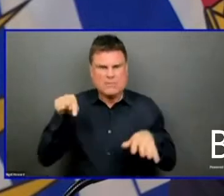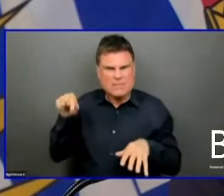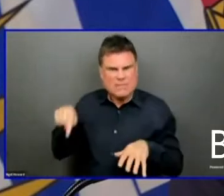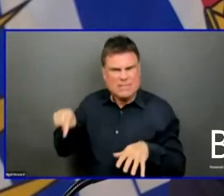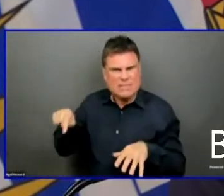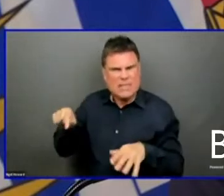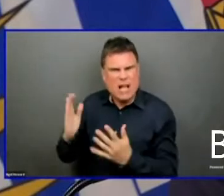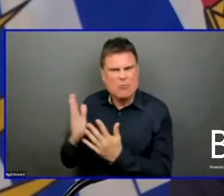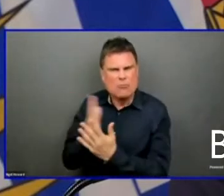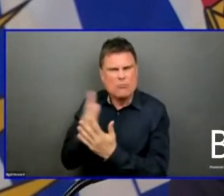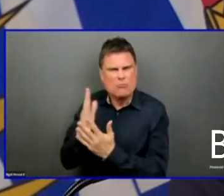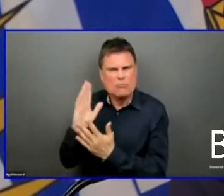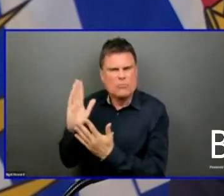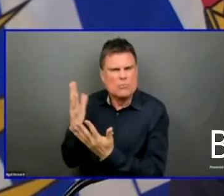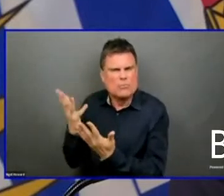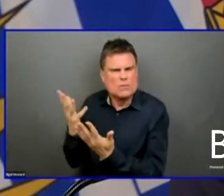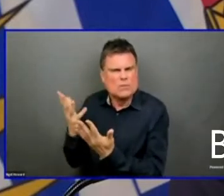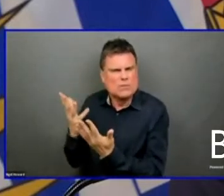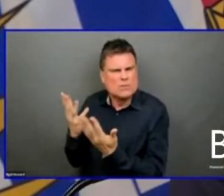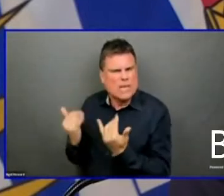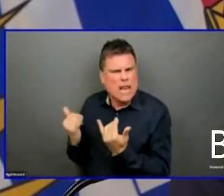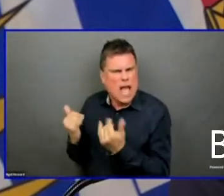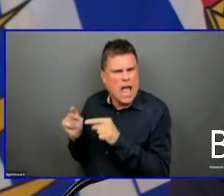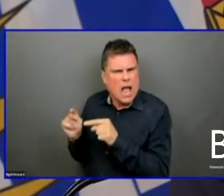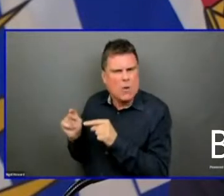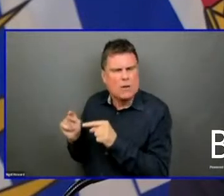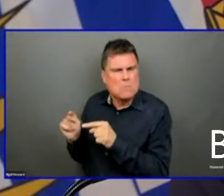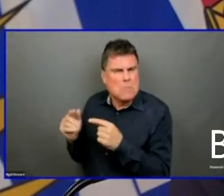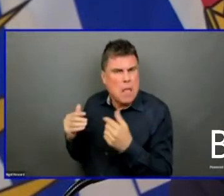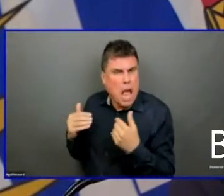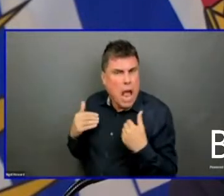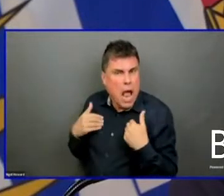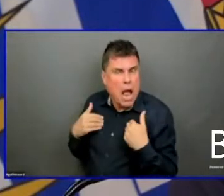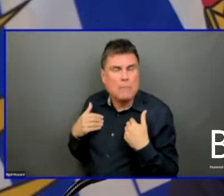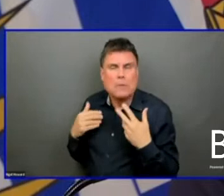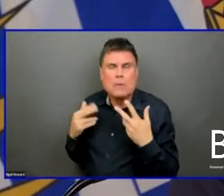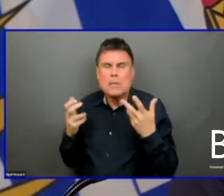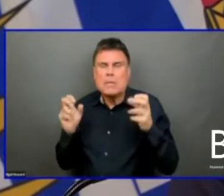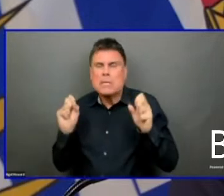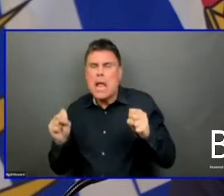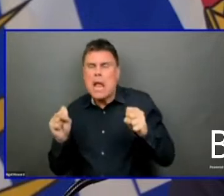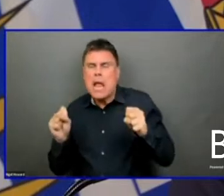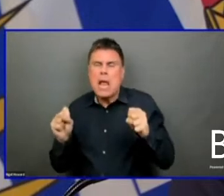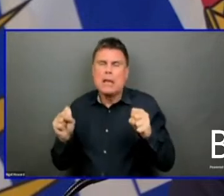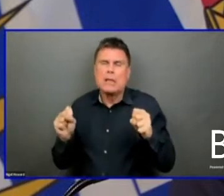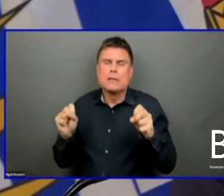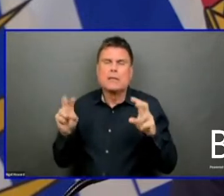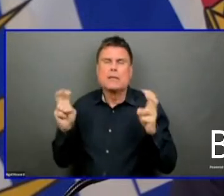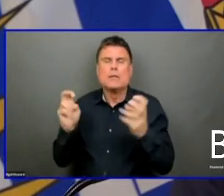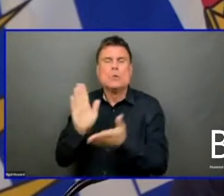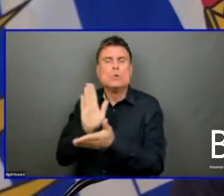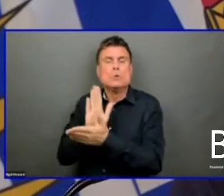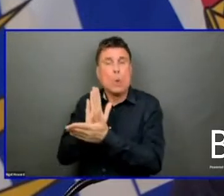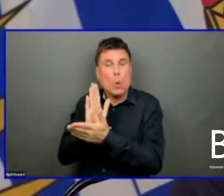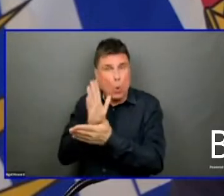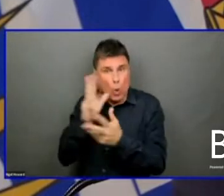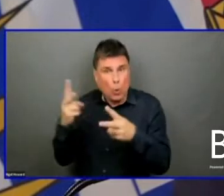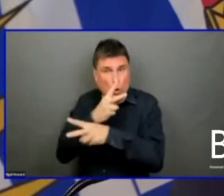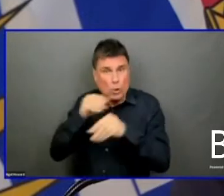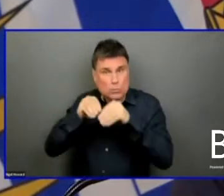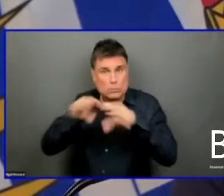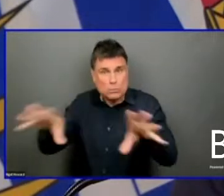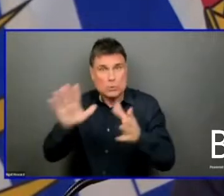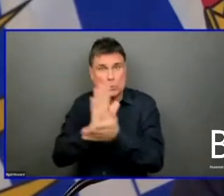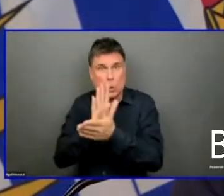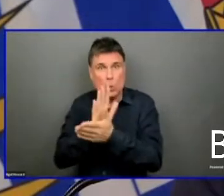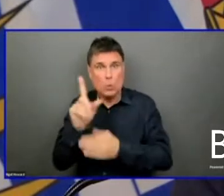a greater likelihood that we could see more transmissions happening at schools? 能不能说这个学校，